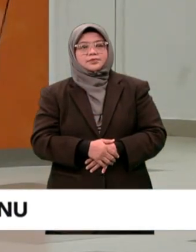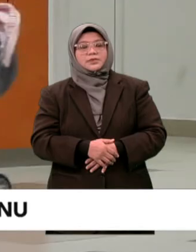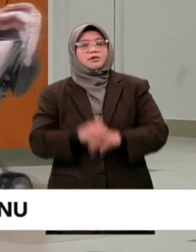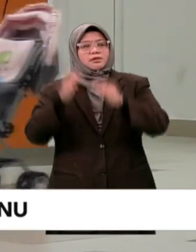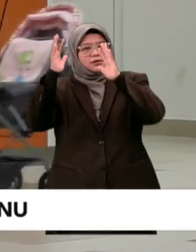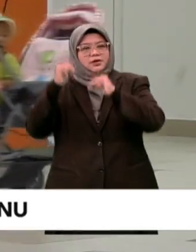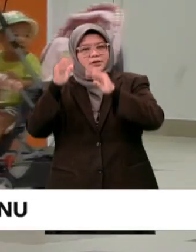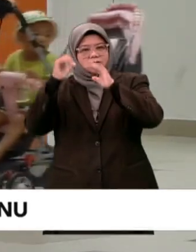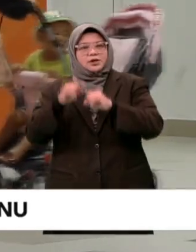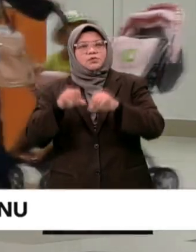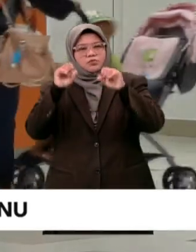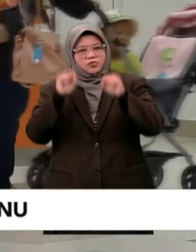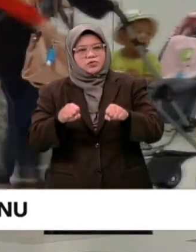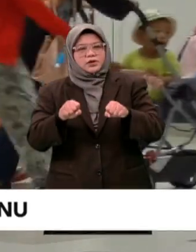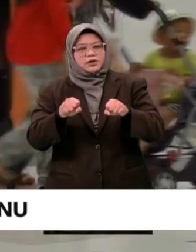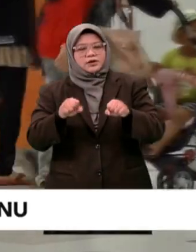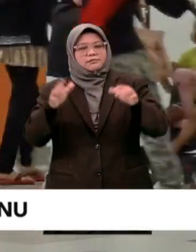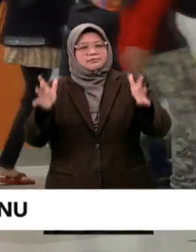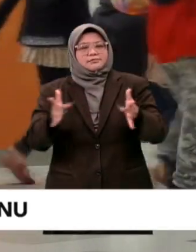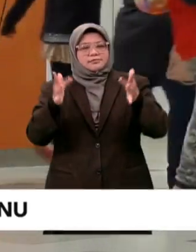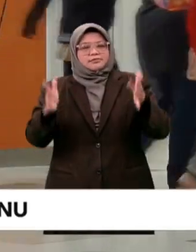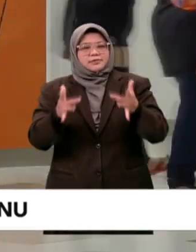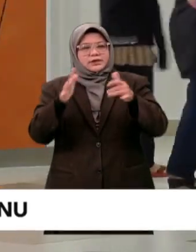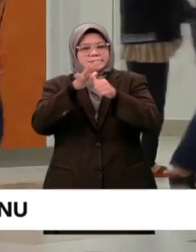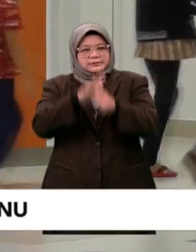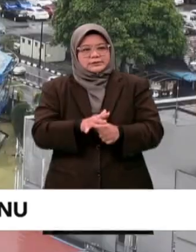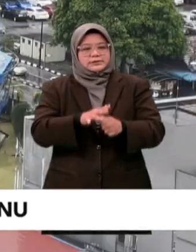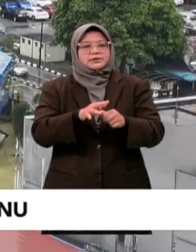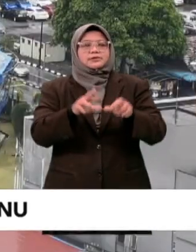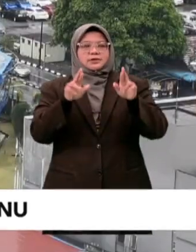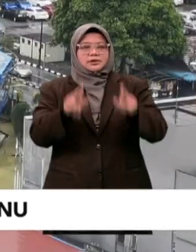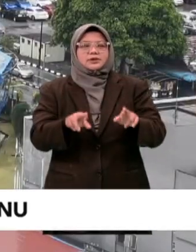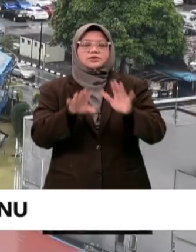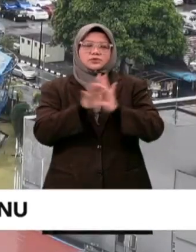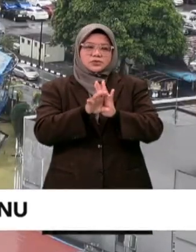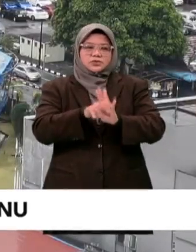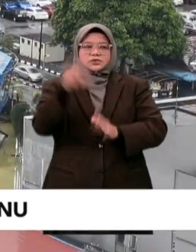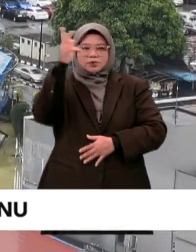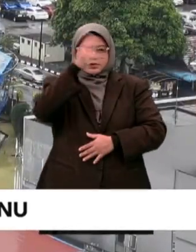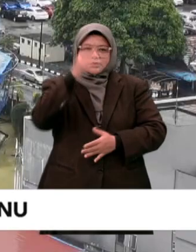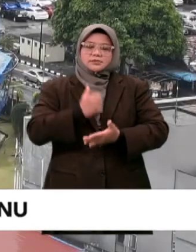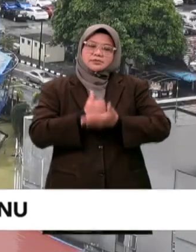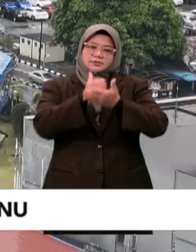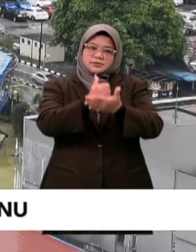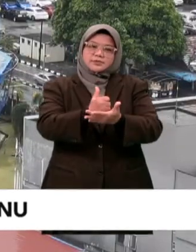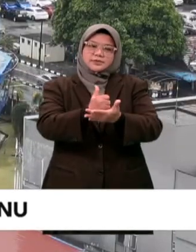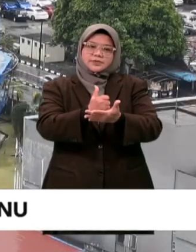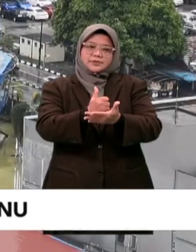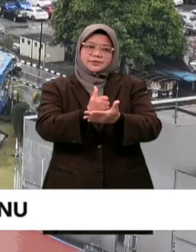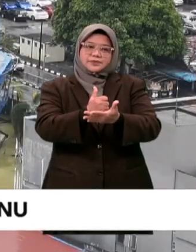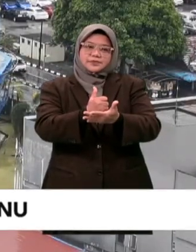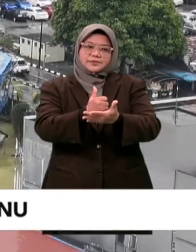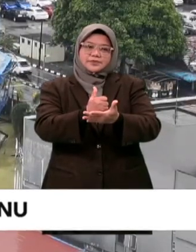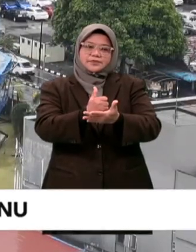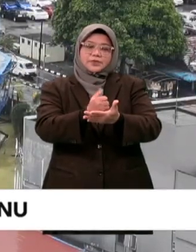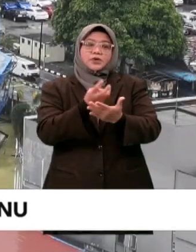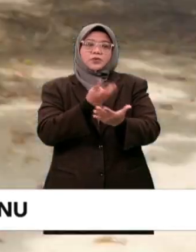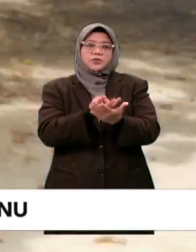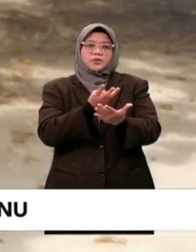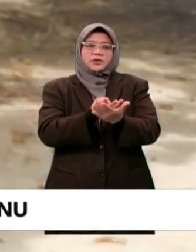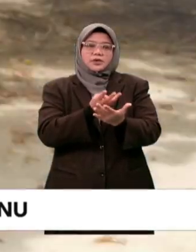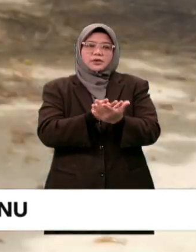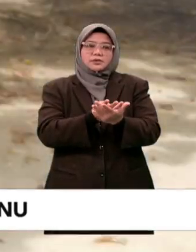mengurangkan beban rakyat Seperti kerajaan membantu dari segi keuangan